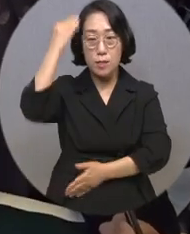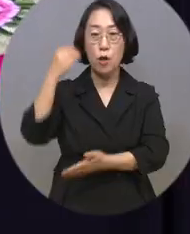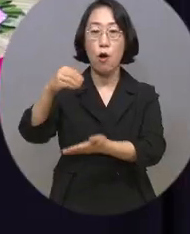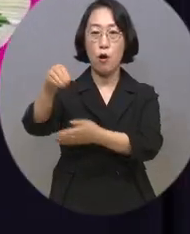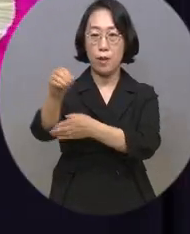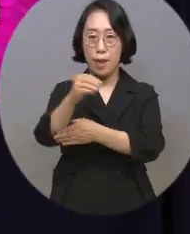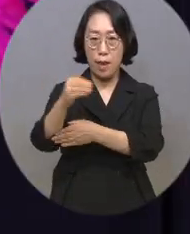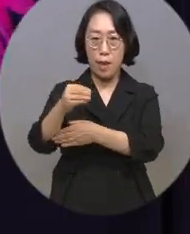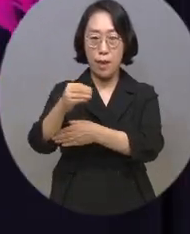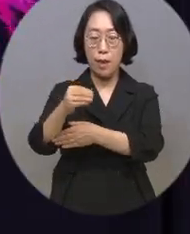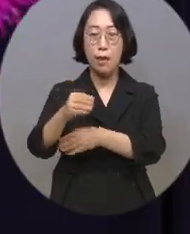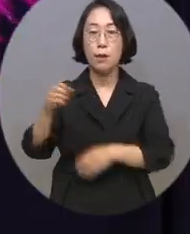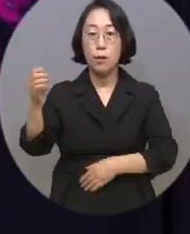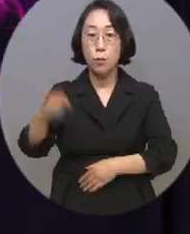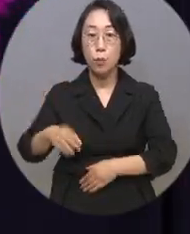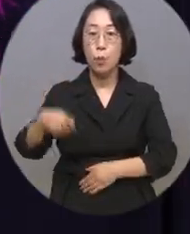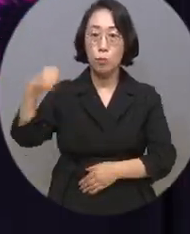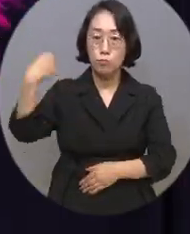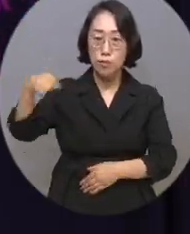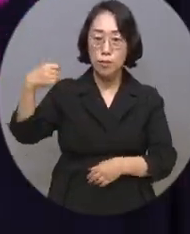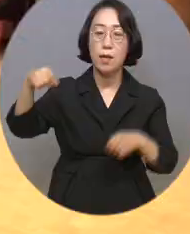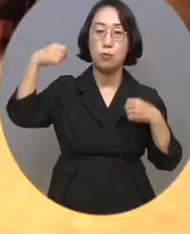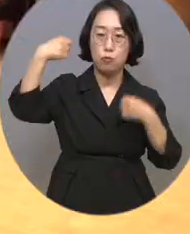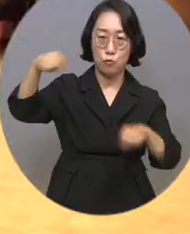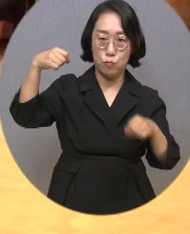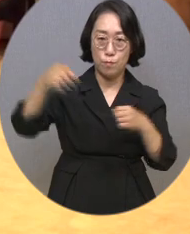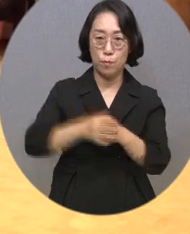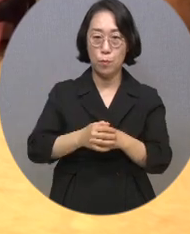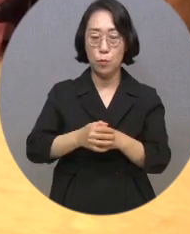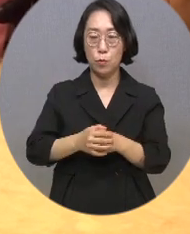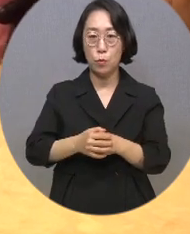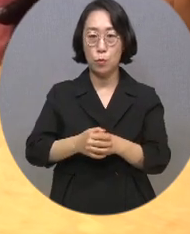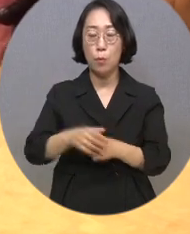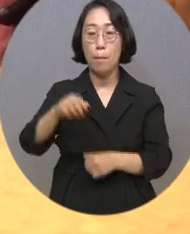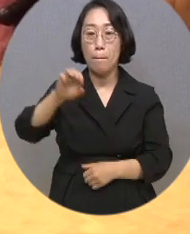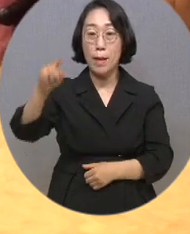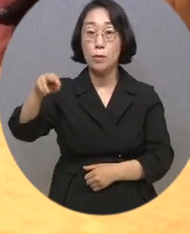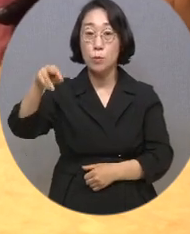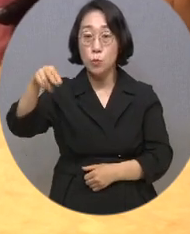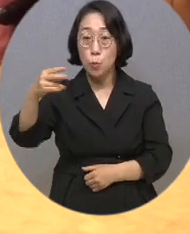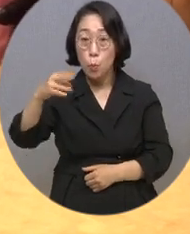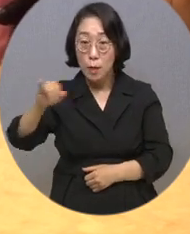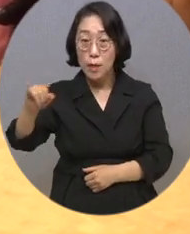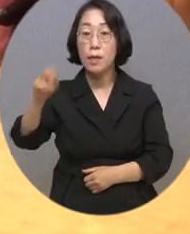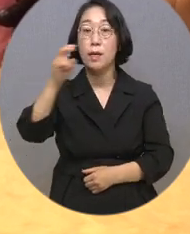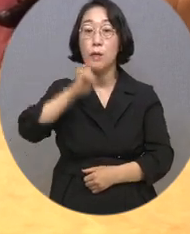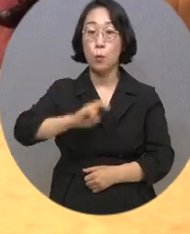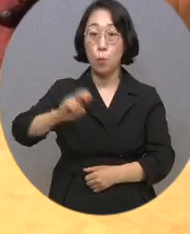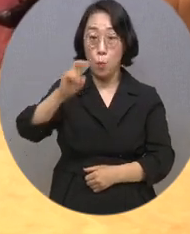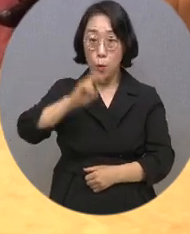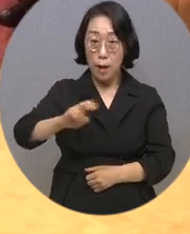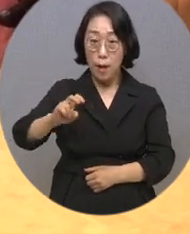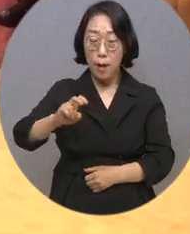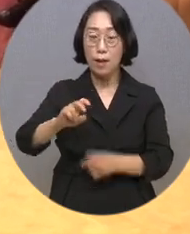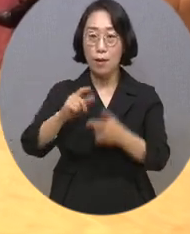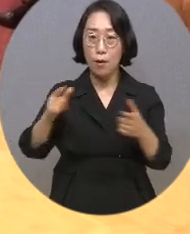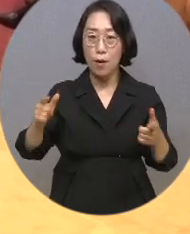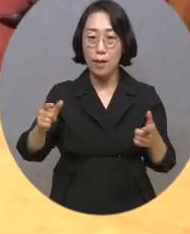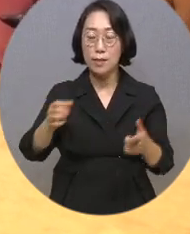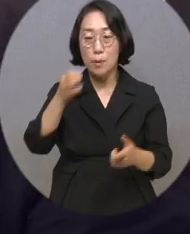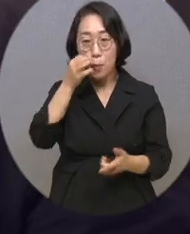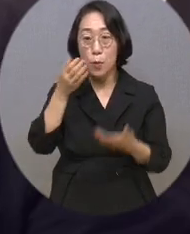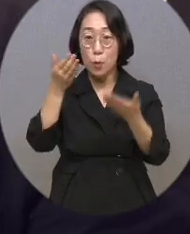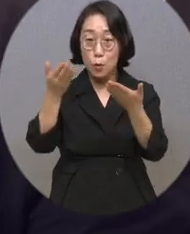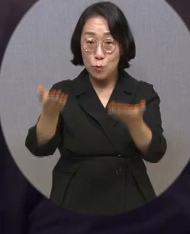퍼포먼스, 전북 도립국악원의 부채춤, 김세미 명창의 판소리 흥보가 중 박타는 대목 등이 차례로